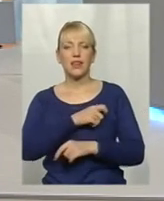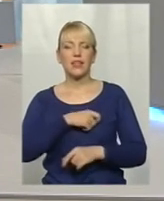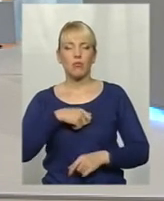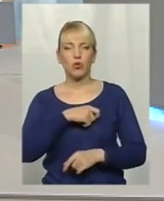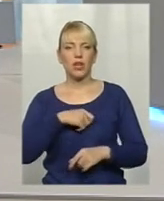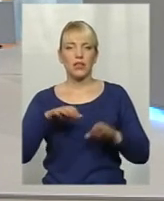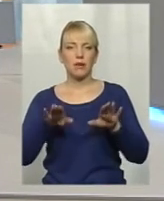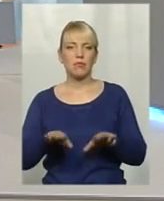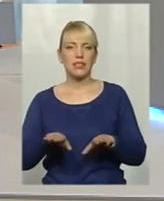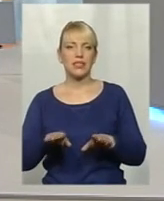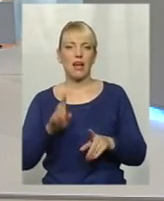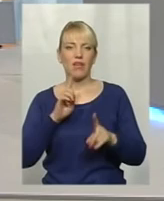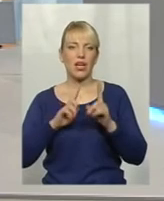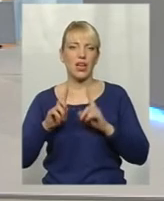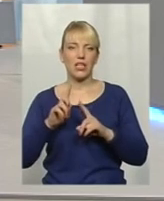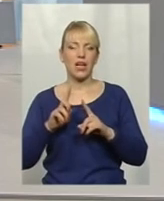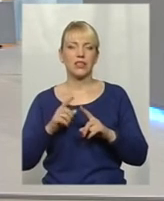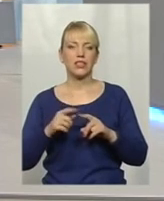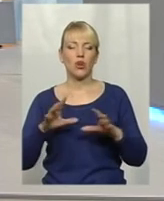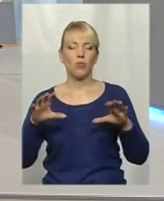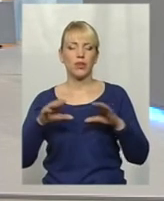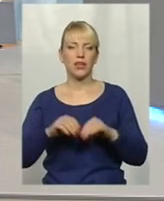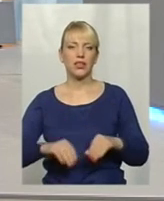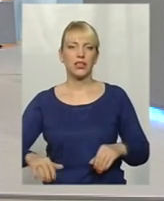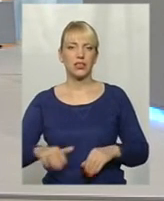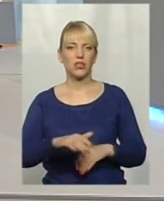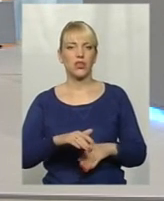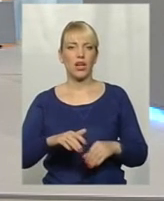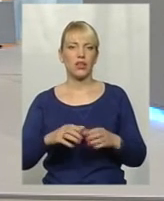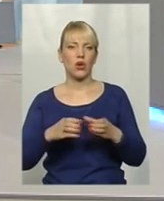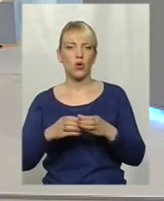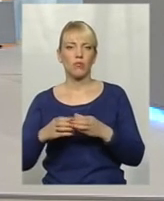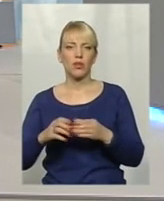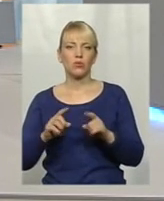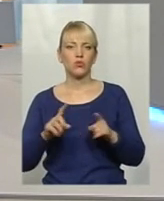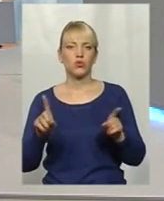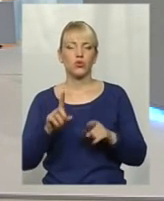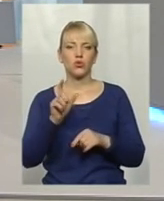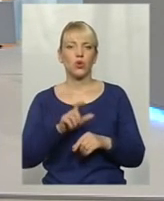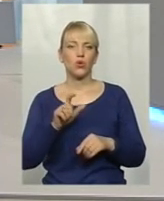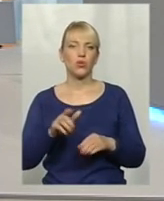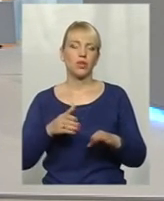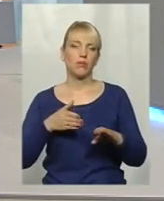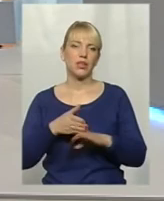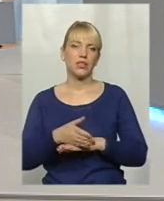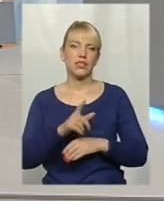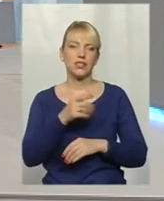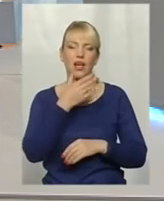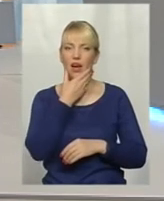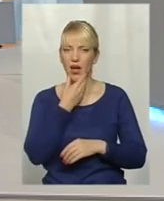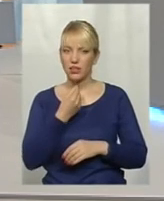депутатами місцевих рад, тих самих об'єднаних територіальних громад? Адже люди прийшли з